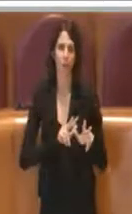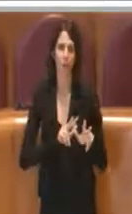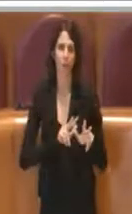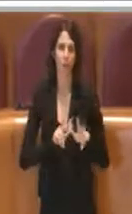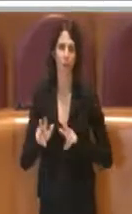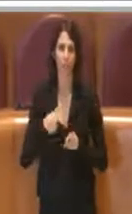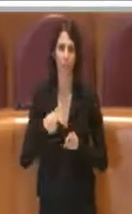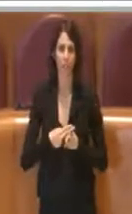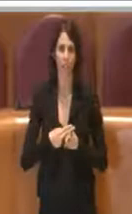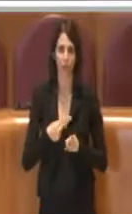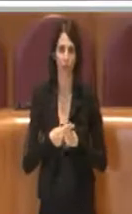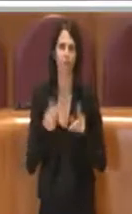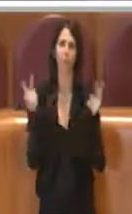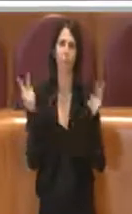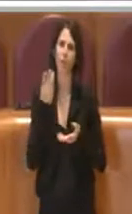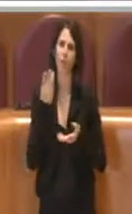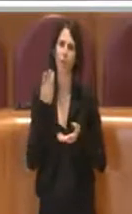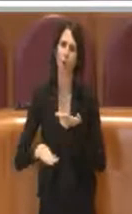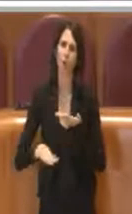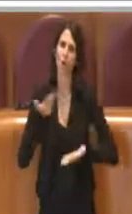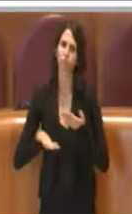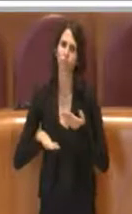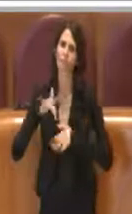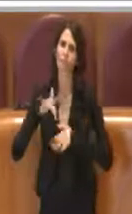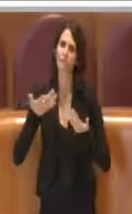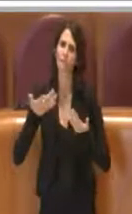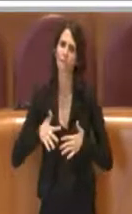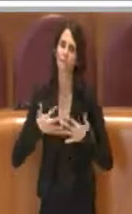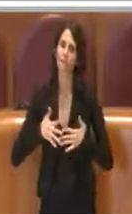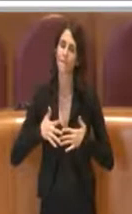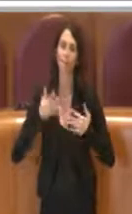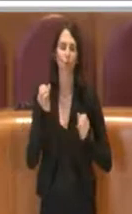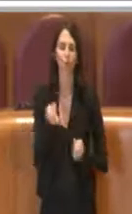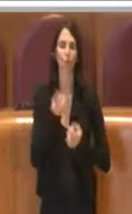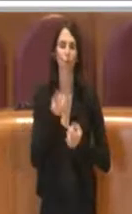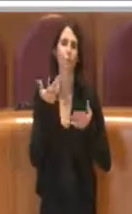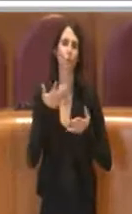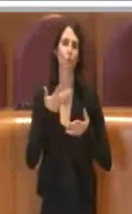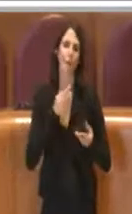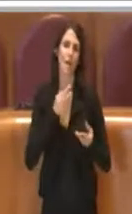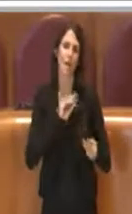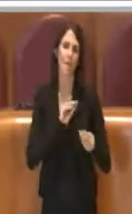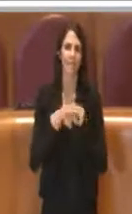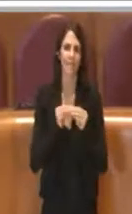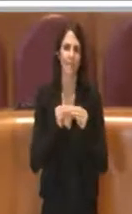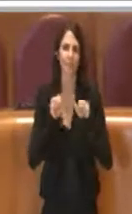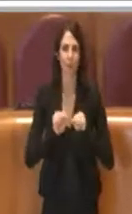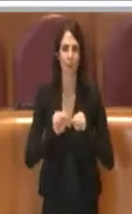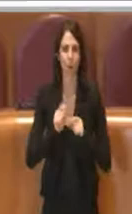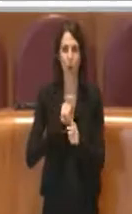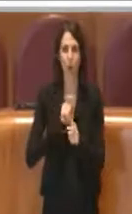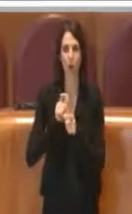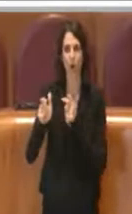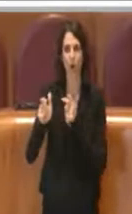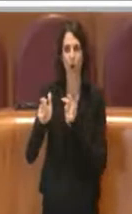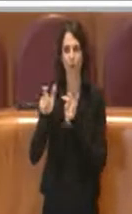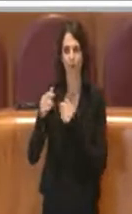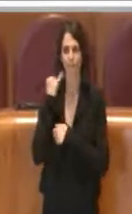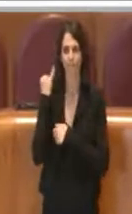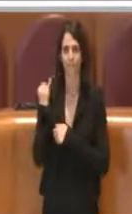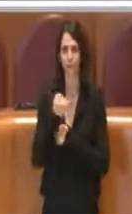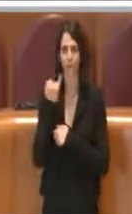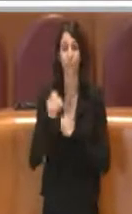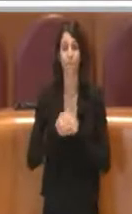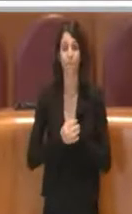la sinergia c'è, e per fortuna che è stato trovato un sistema per poter entrare in sinergia. Il